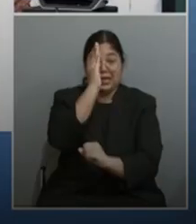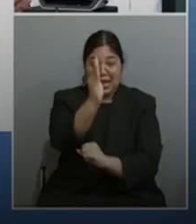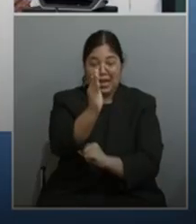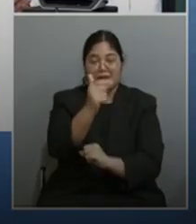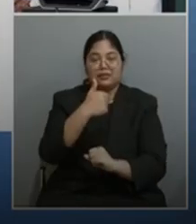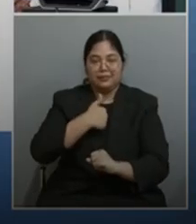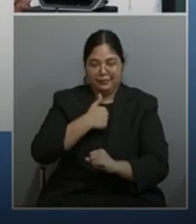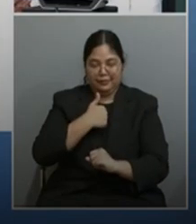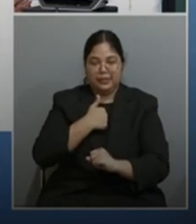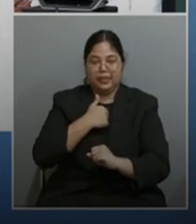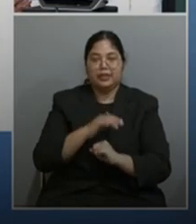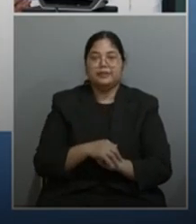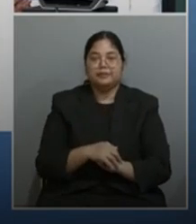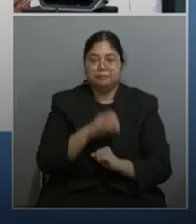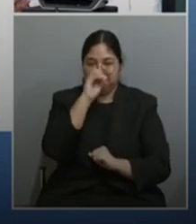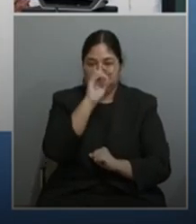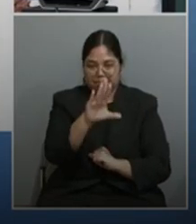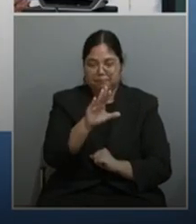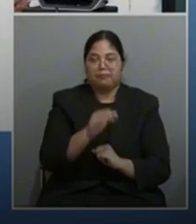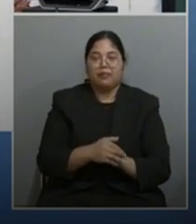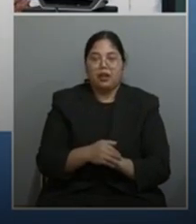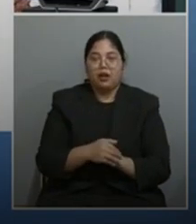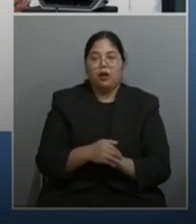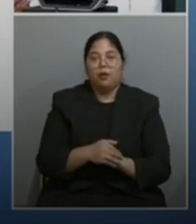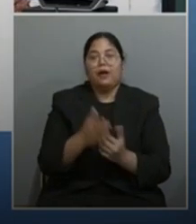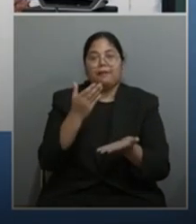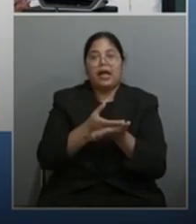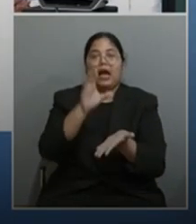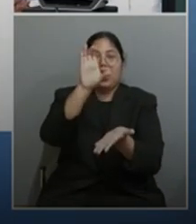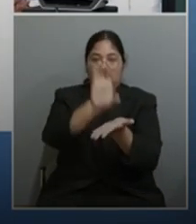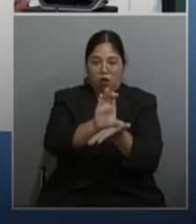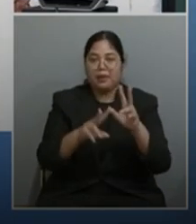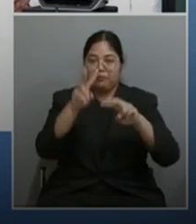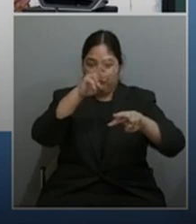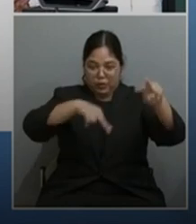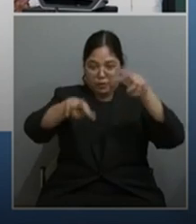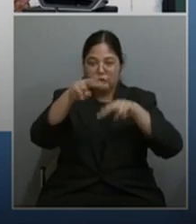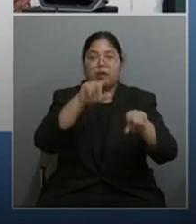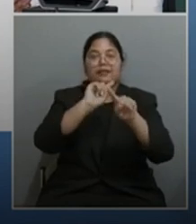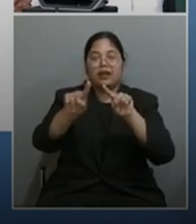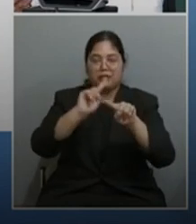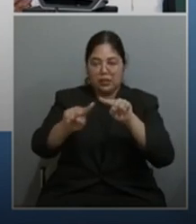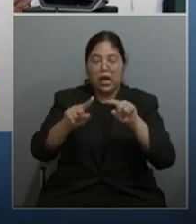x